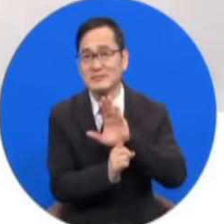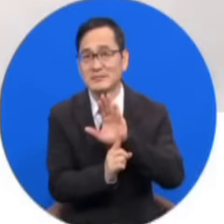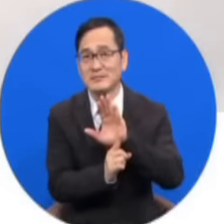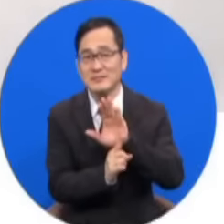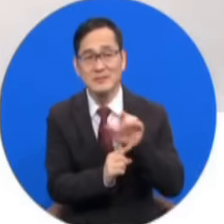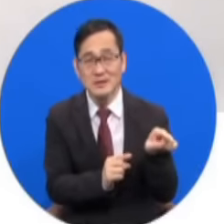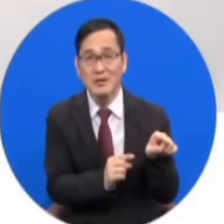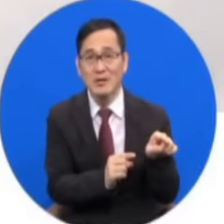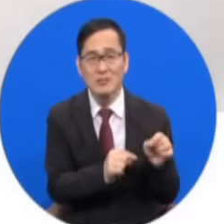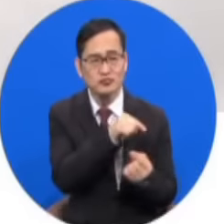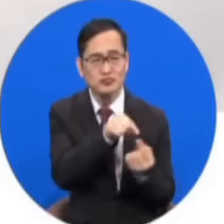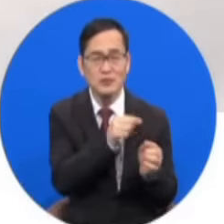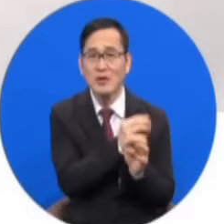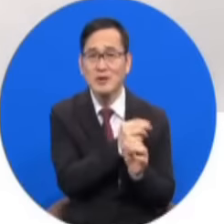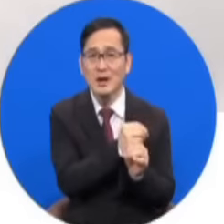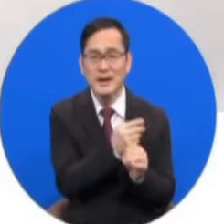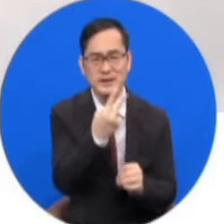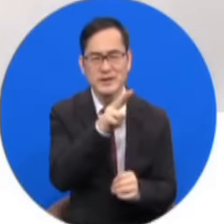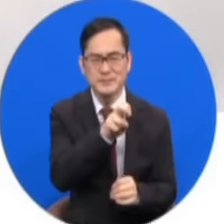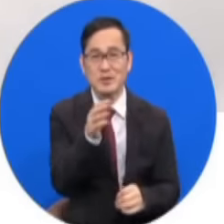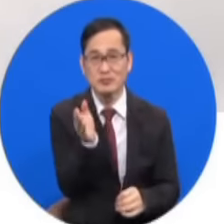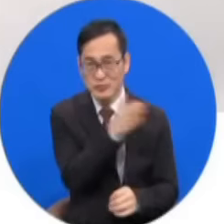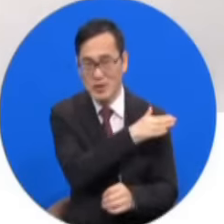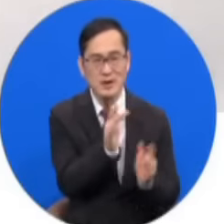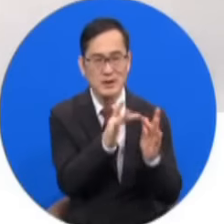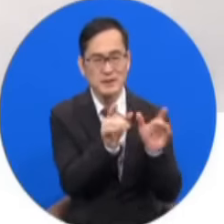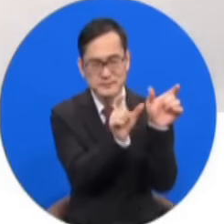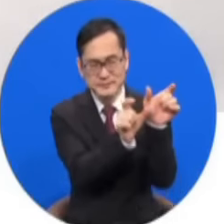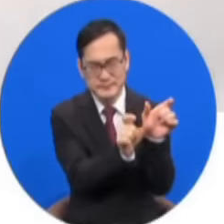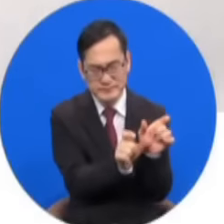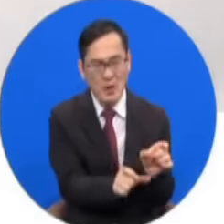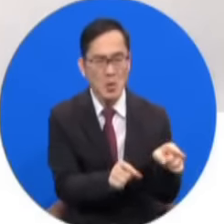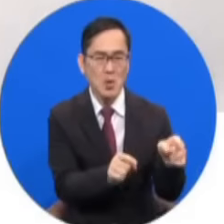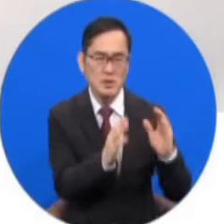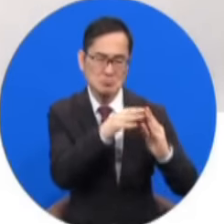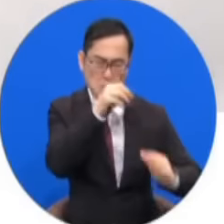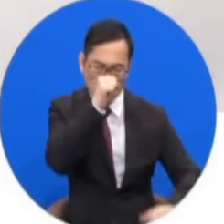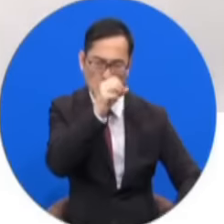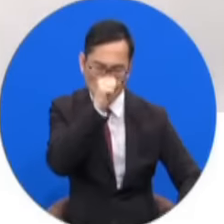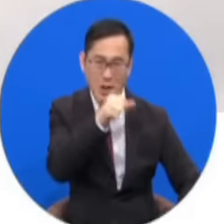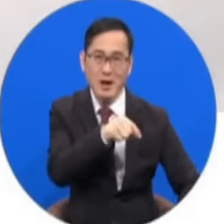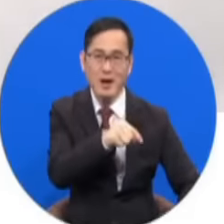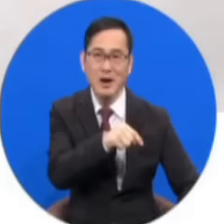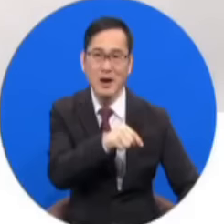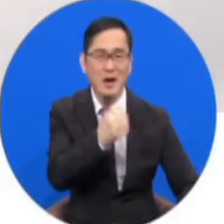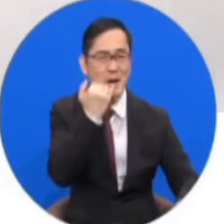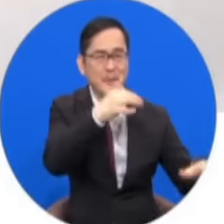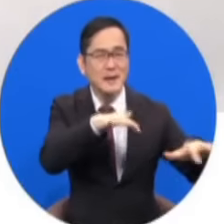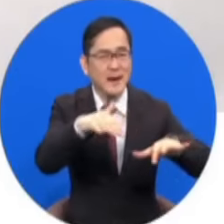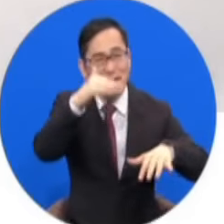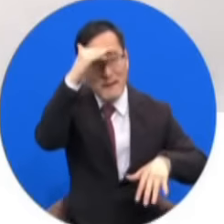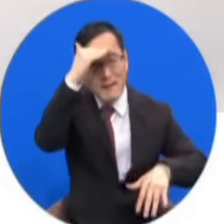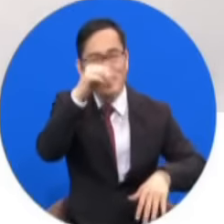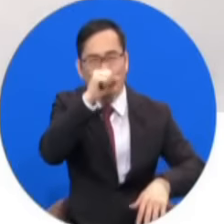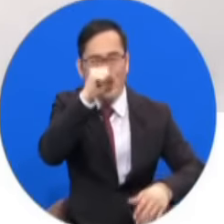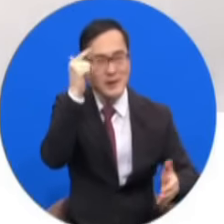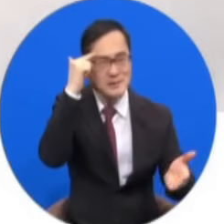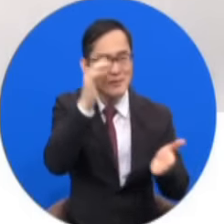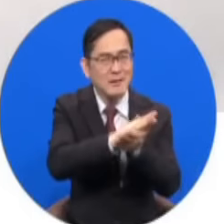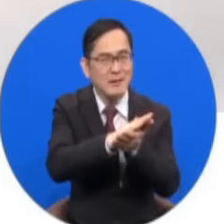2020년부터 후기가 134건이 올라가 있다라고 하는데 후기 내용을 보 보면 바다풍경이 바로 앞이라 너무 좋다